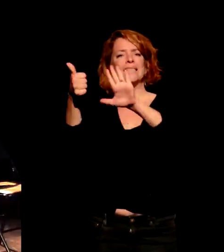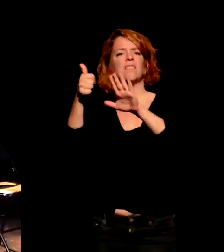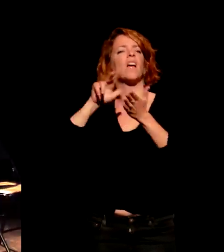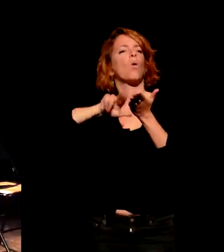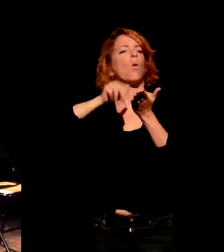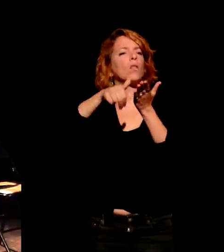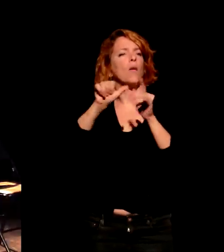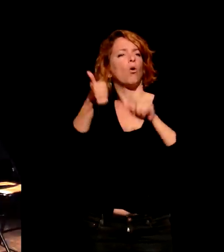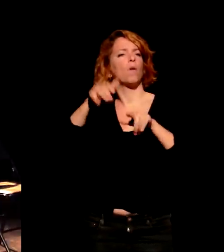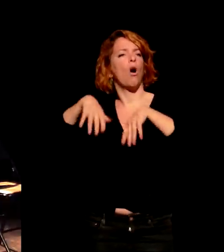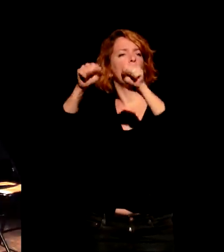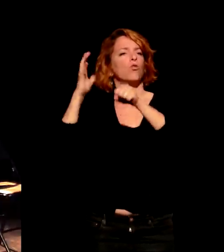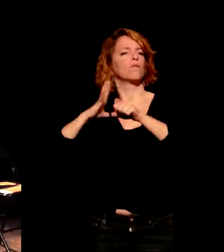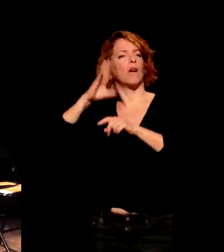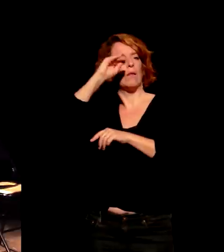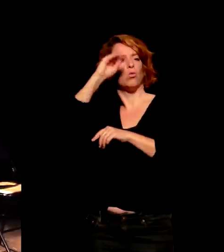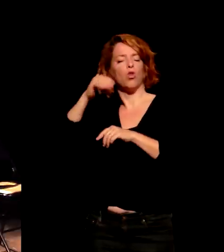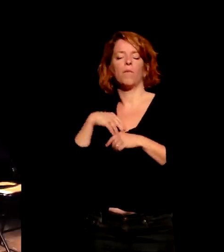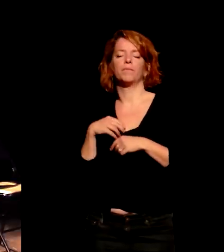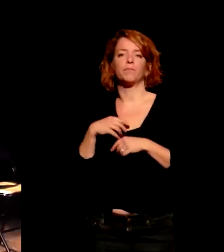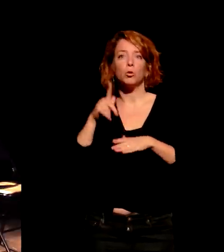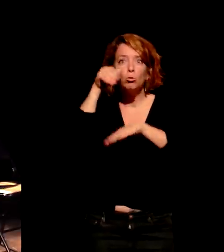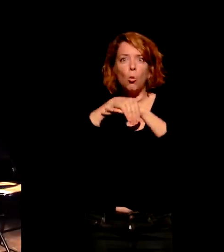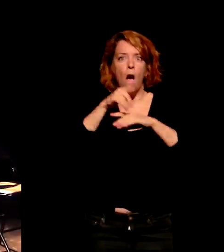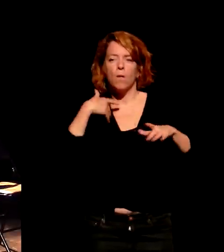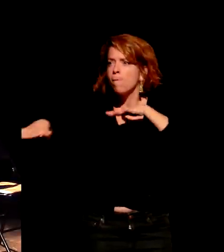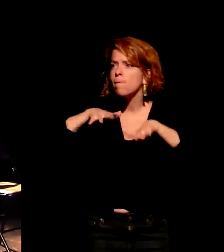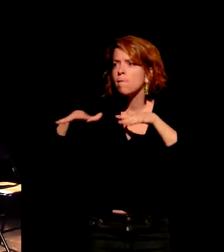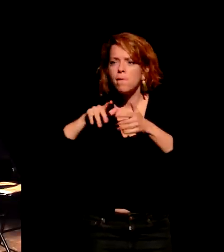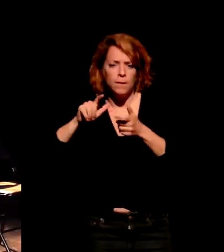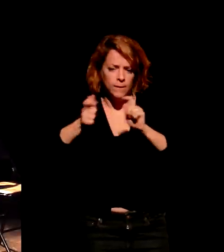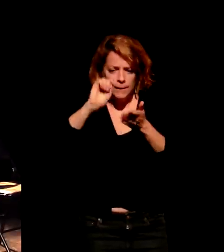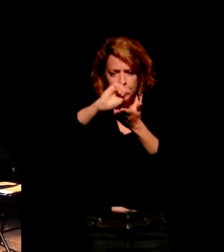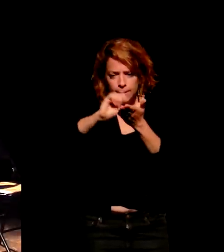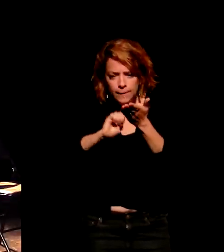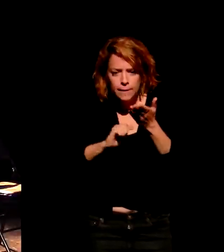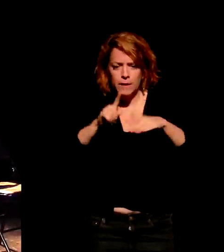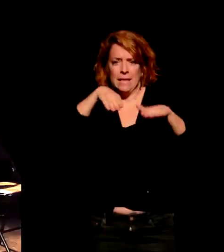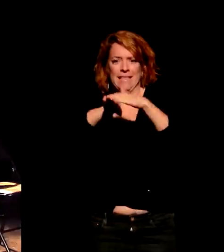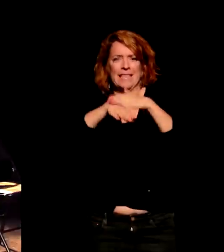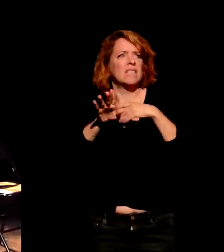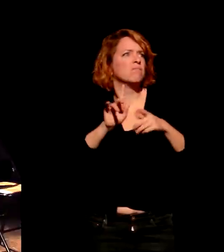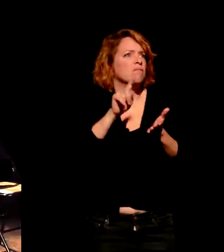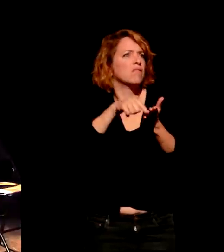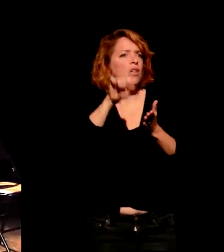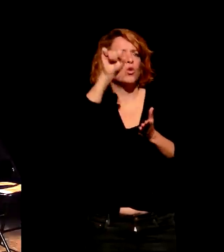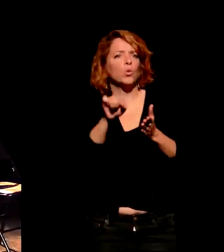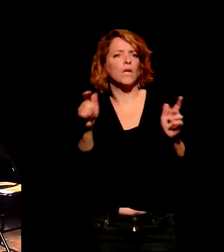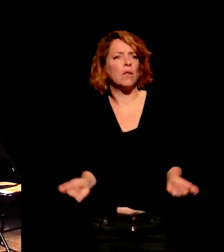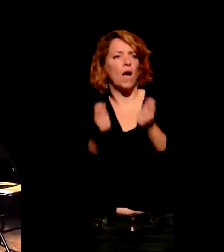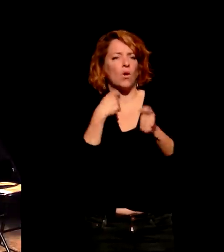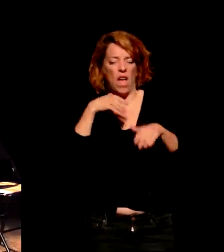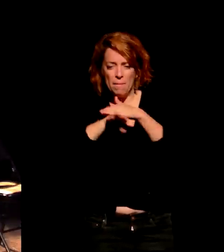embauche, un gros mouvement étudiant. Sur la fac, on faisait les tracts le soir entre minuit et 3h du matin. On allait à la rotographie à Sud Éducation pour les